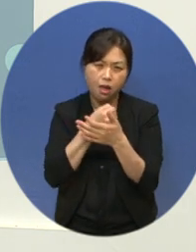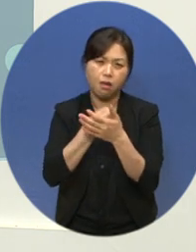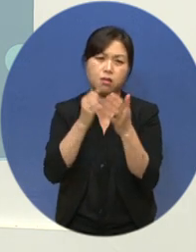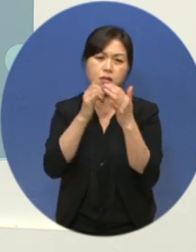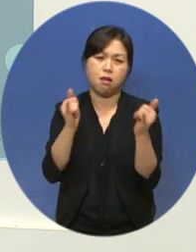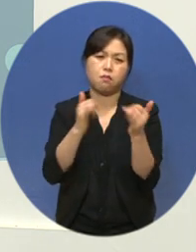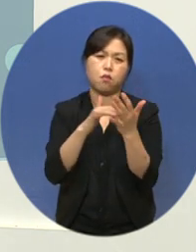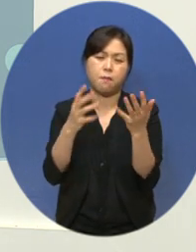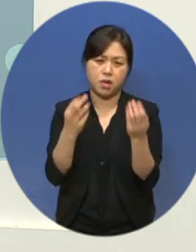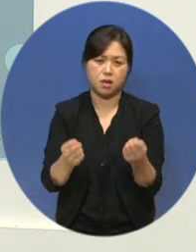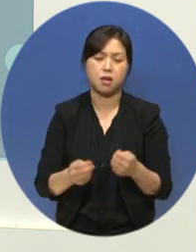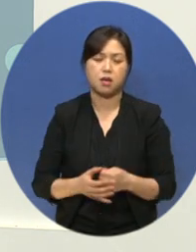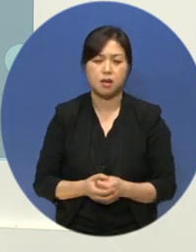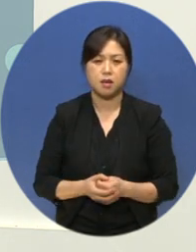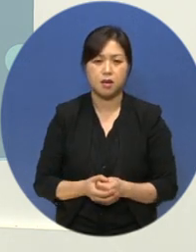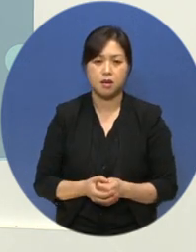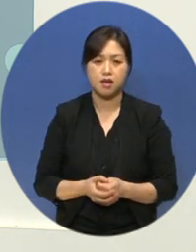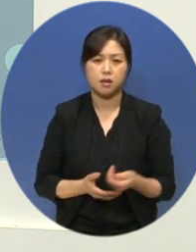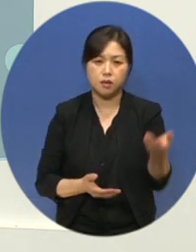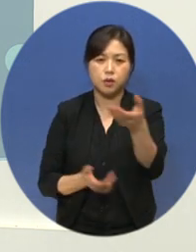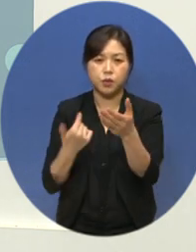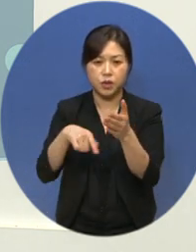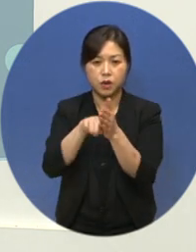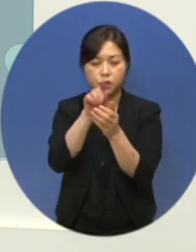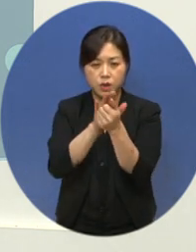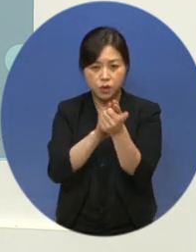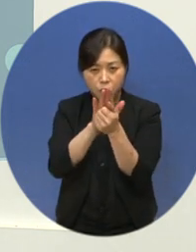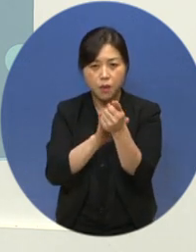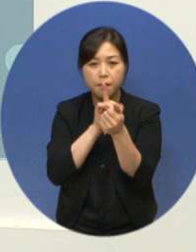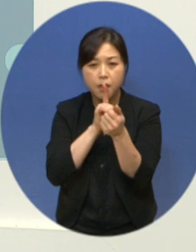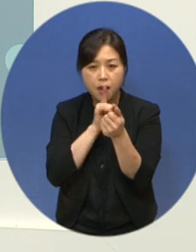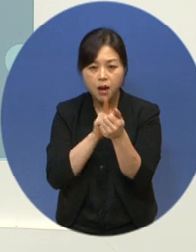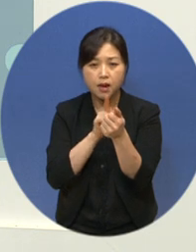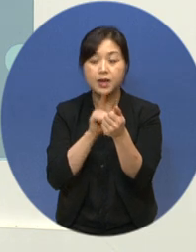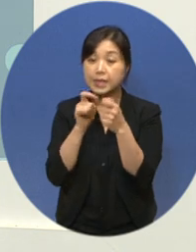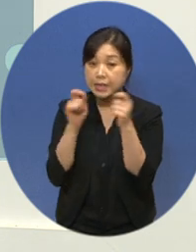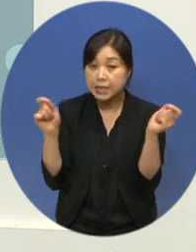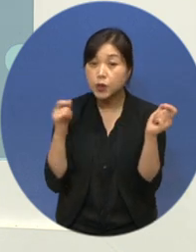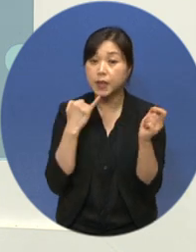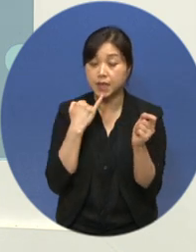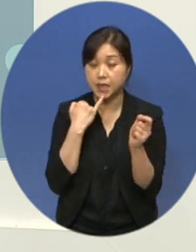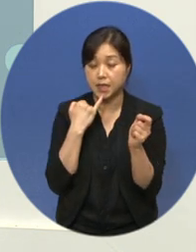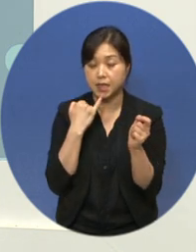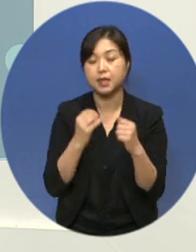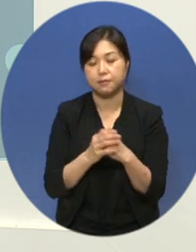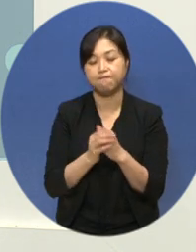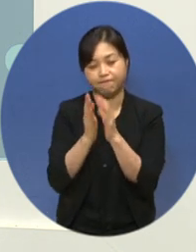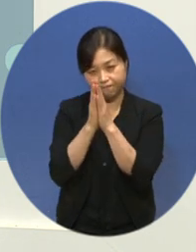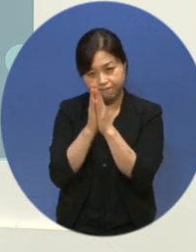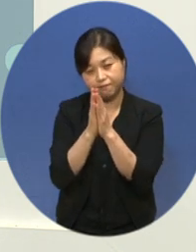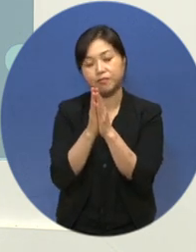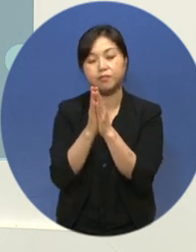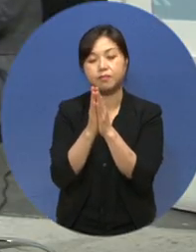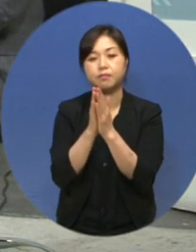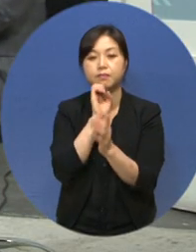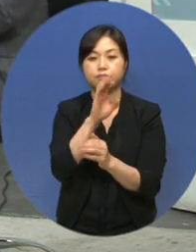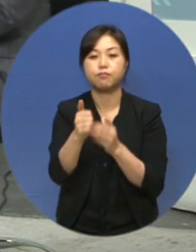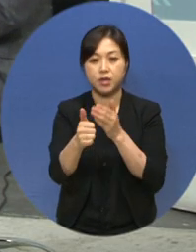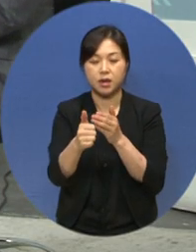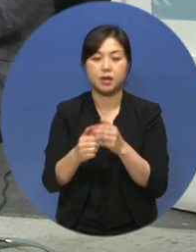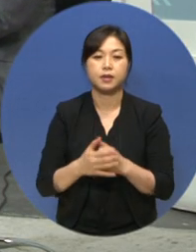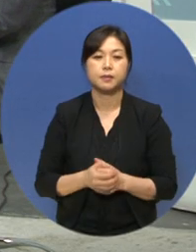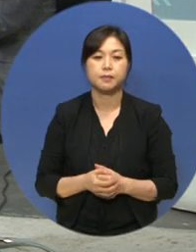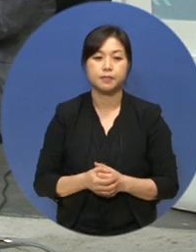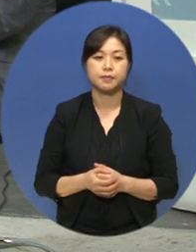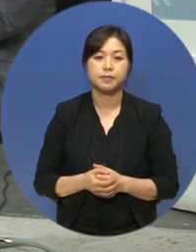졌어요 이런 분들을 위한 위로와 격려의 말씀 좀 길게 도 좋아요 왜 좀 해주세요 그래서